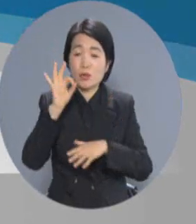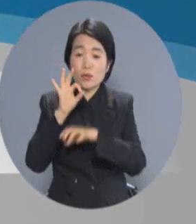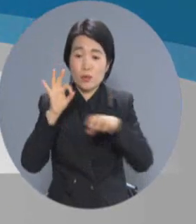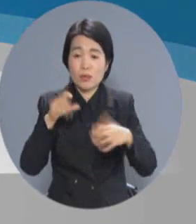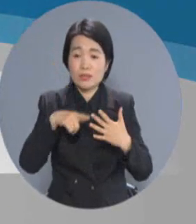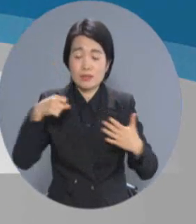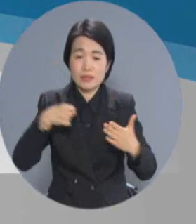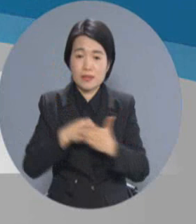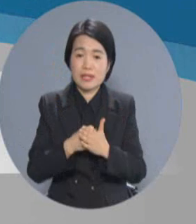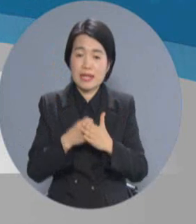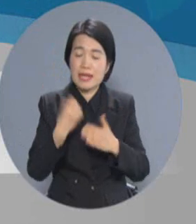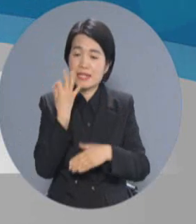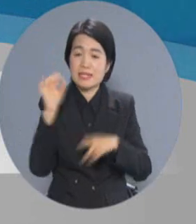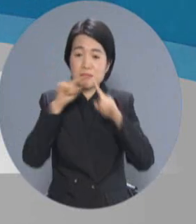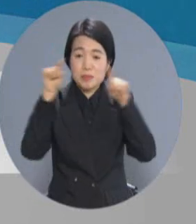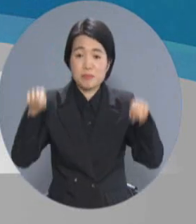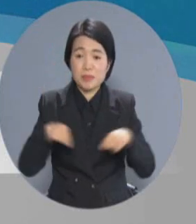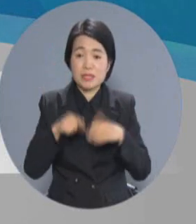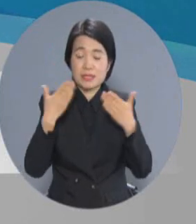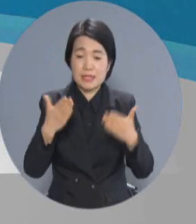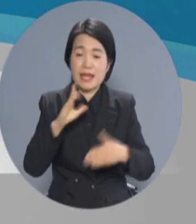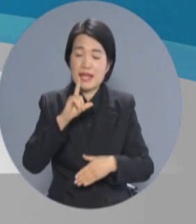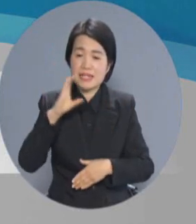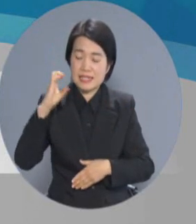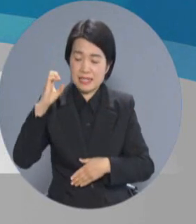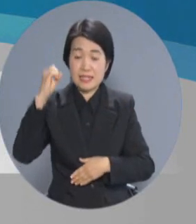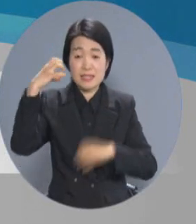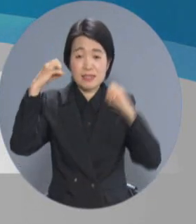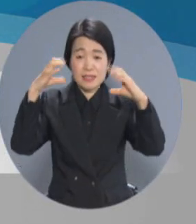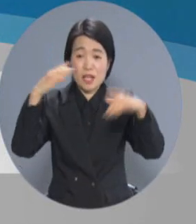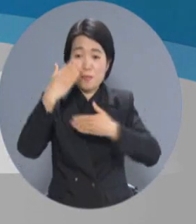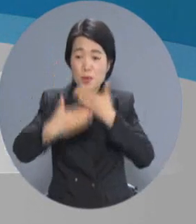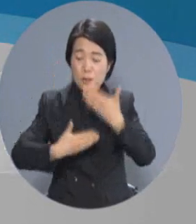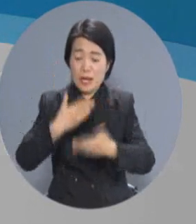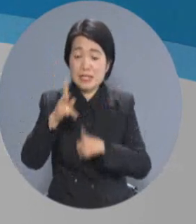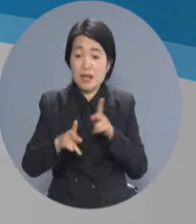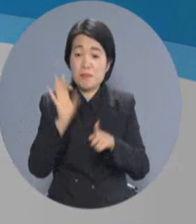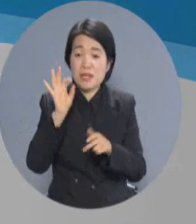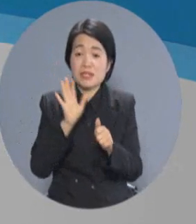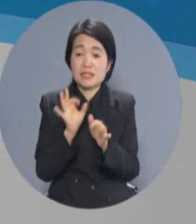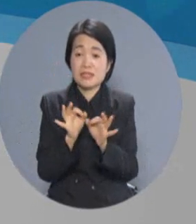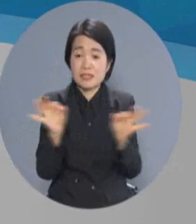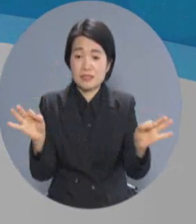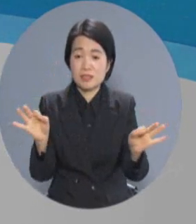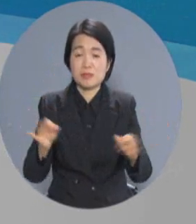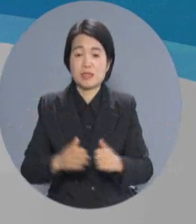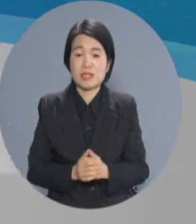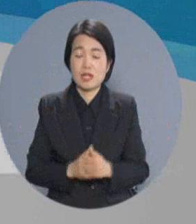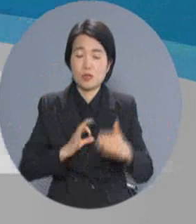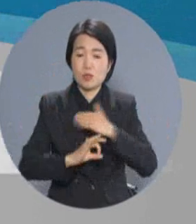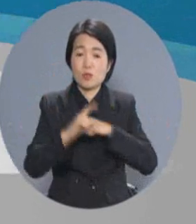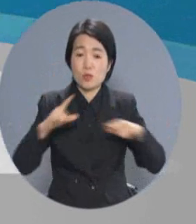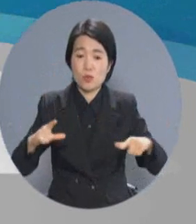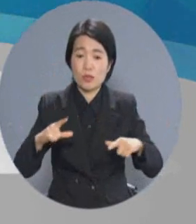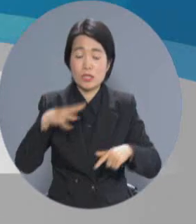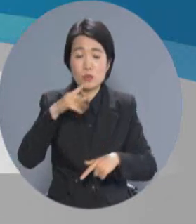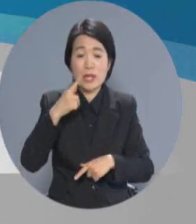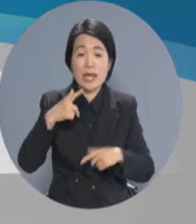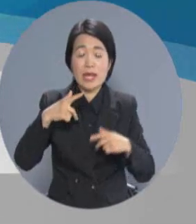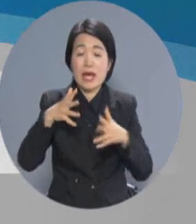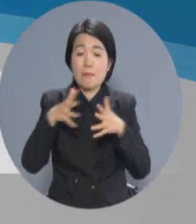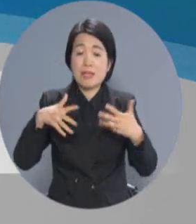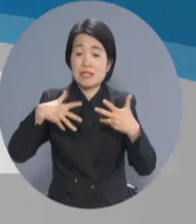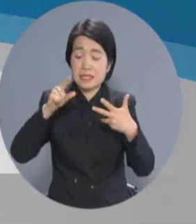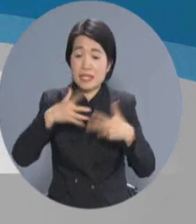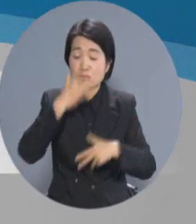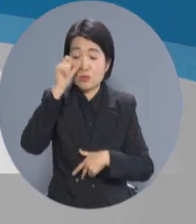선정해 인증명판을 수여하고 LED 전등 교체 등 사업비를 지원했습니다 동부권에서는 조례조공 7차